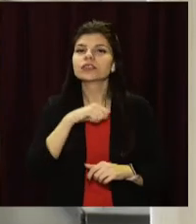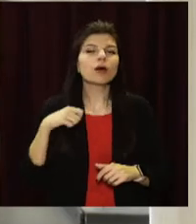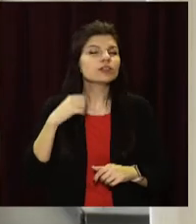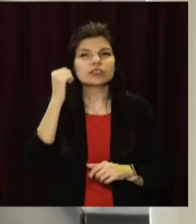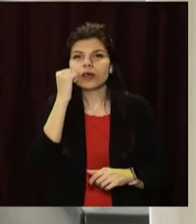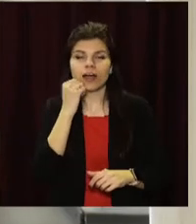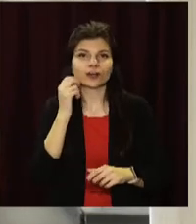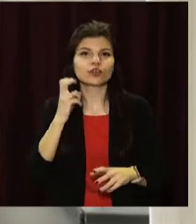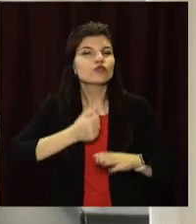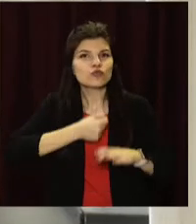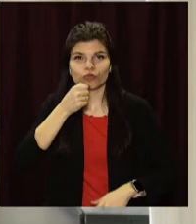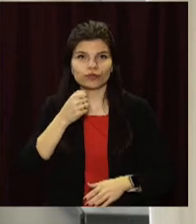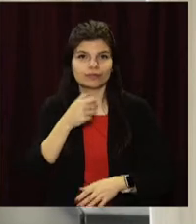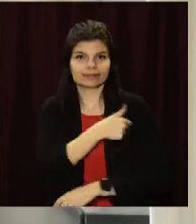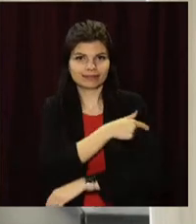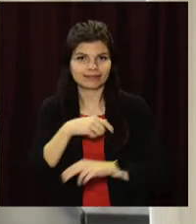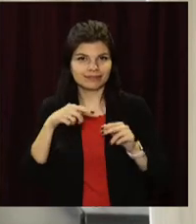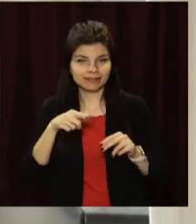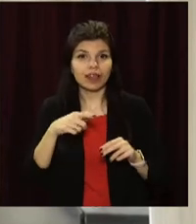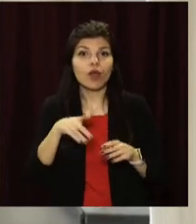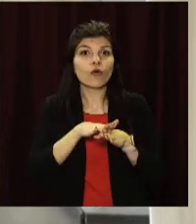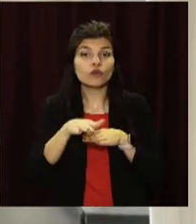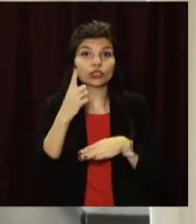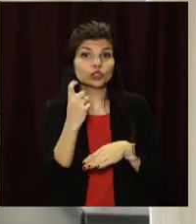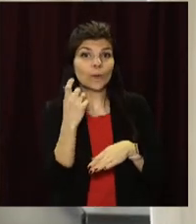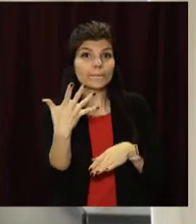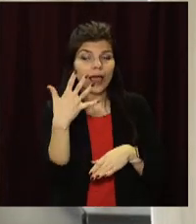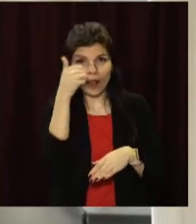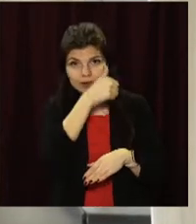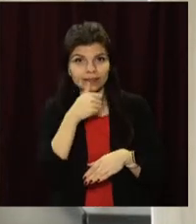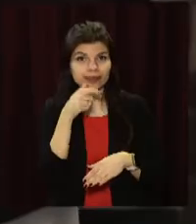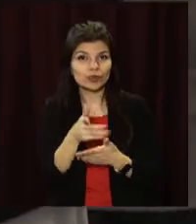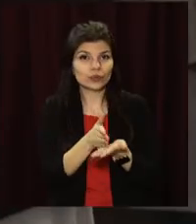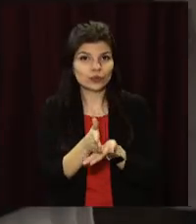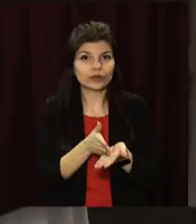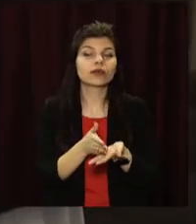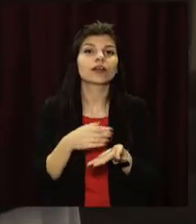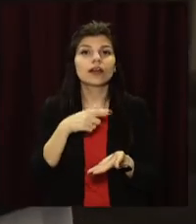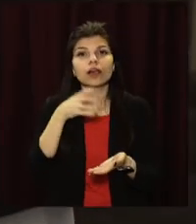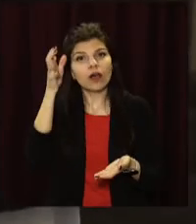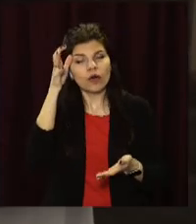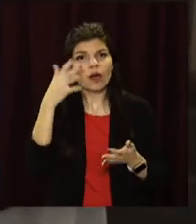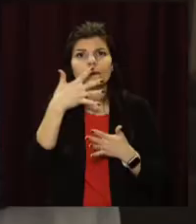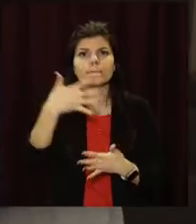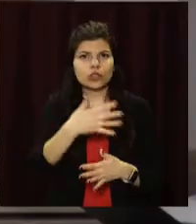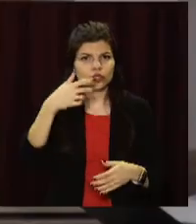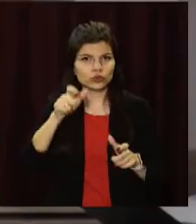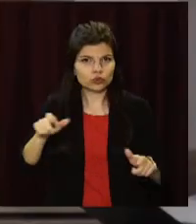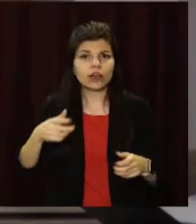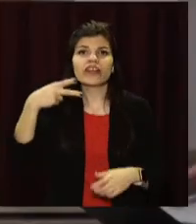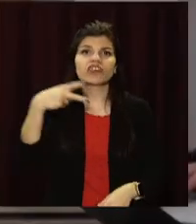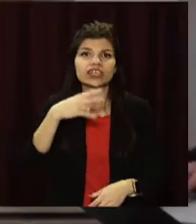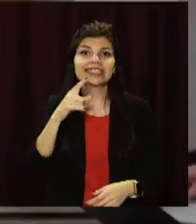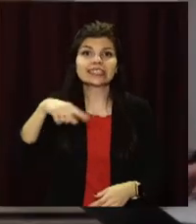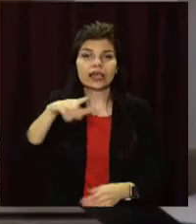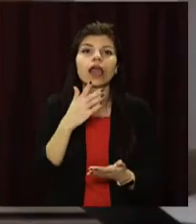найстаріших медзакладів України. Цьогоріч йому виповнилося 105 років. У ньому отримують освіту майже 5 тисяч студентів, 2 тисячі